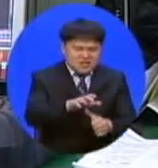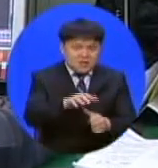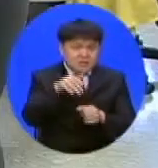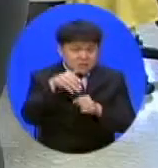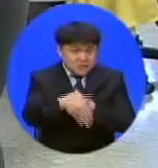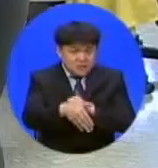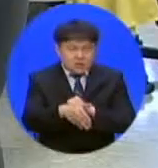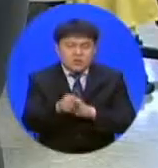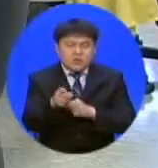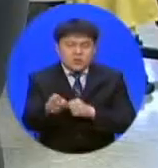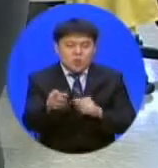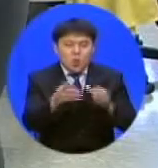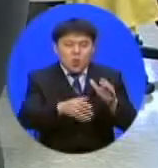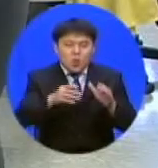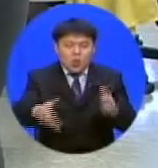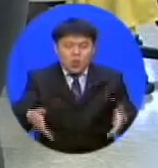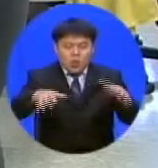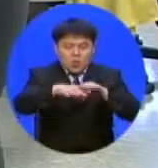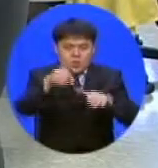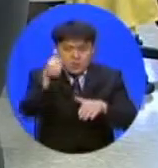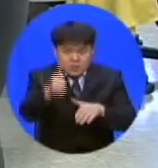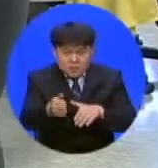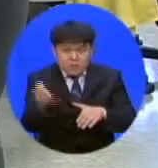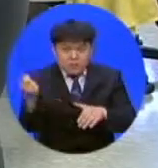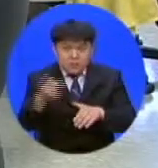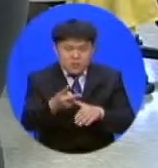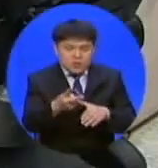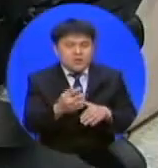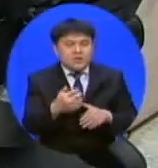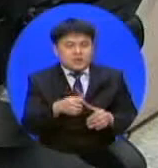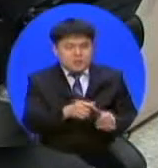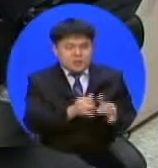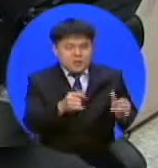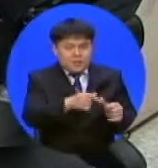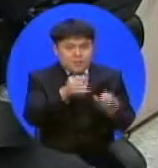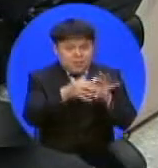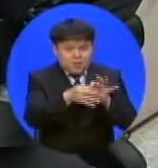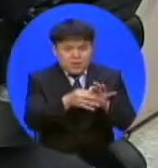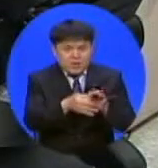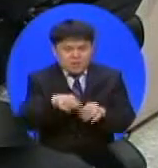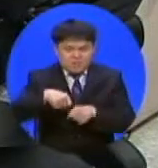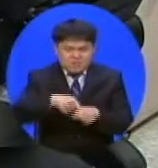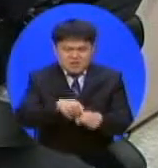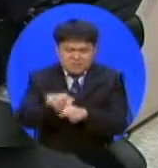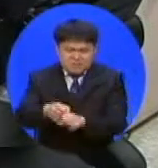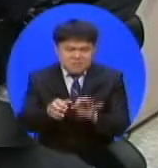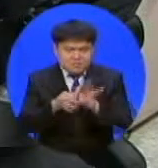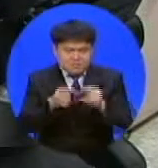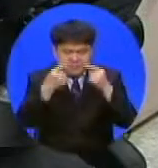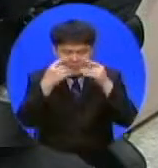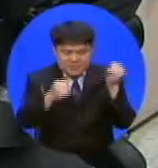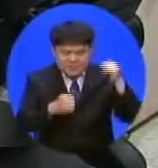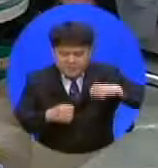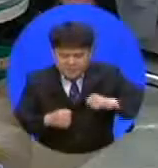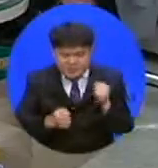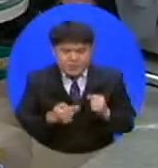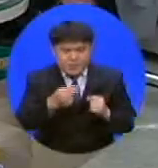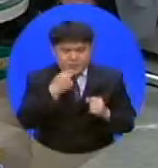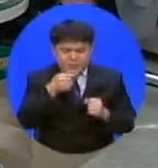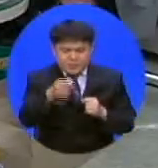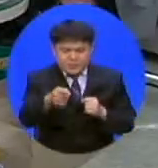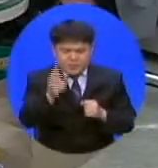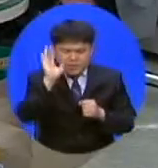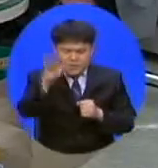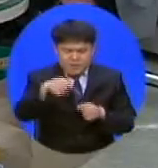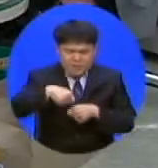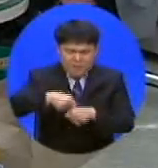인사 책임자 등에게 인사상의 불이익을 줌으로 해서 이들이 확실히 지키지 않으면 이런 확실한 좀 불리함이 있다 네.